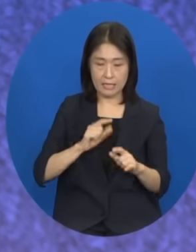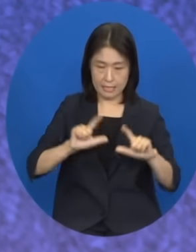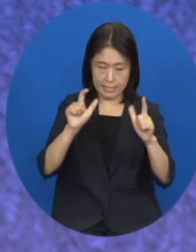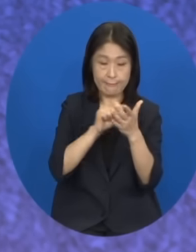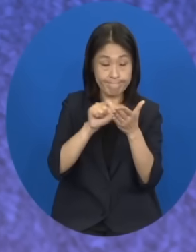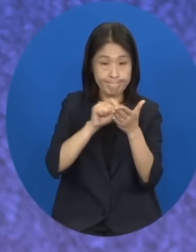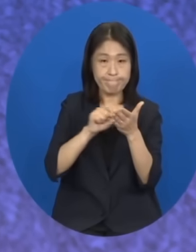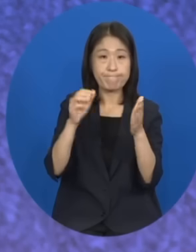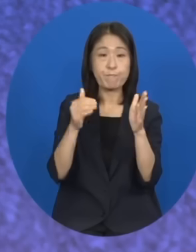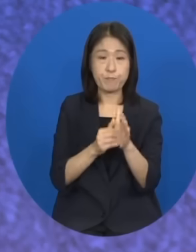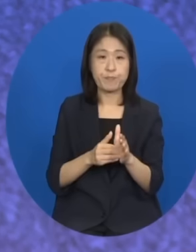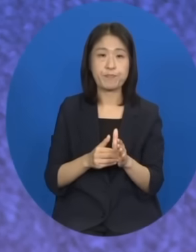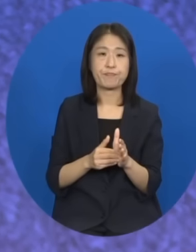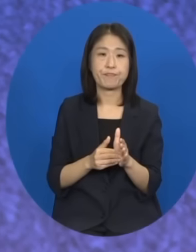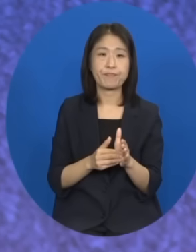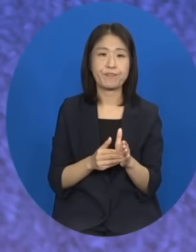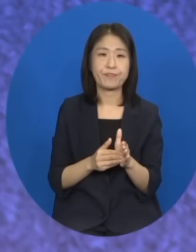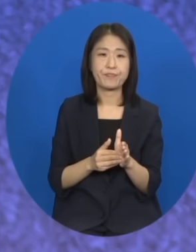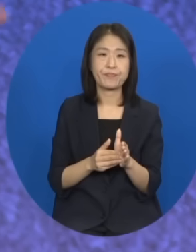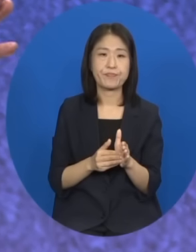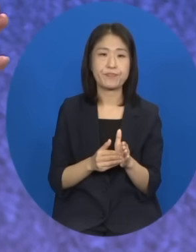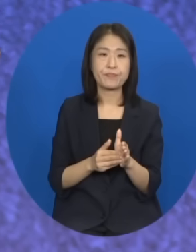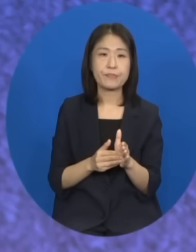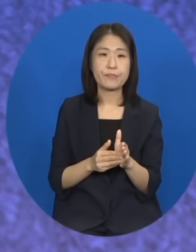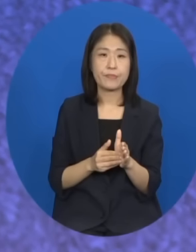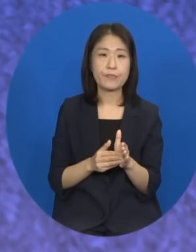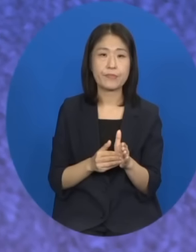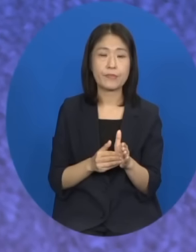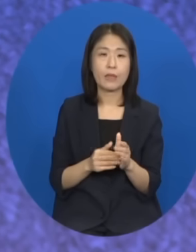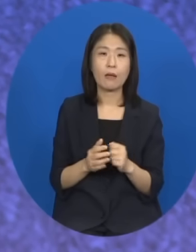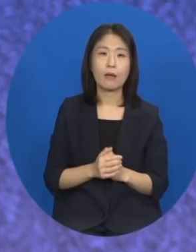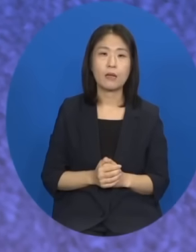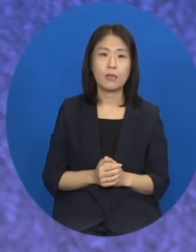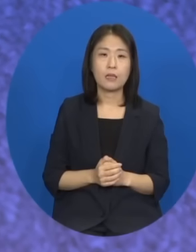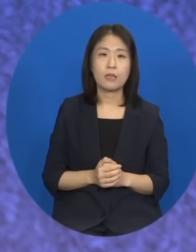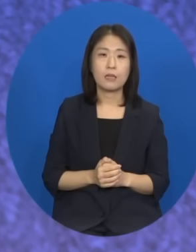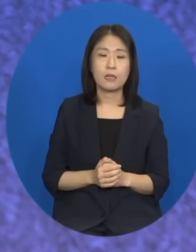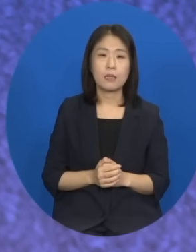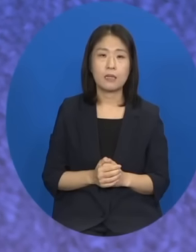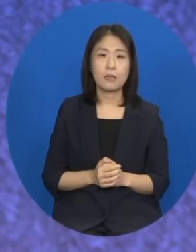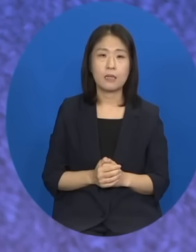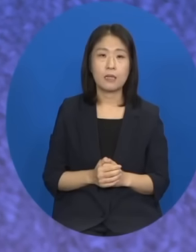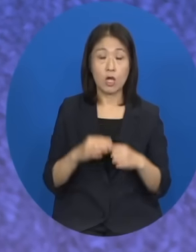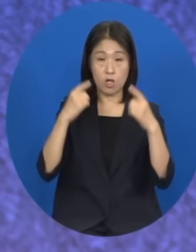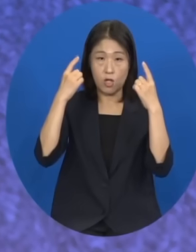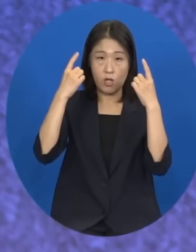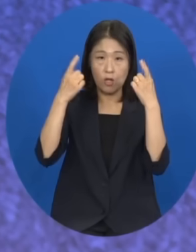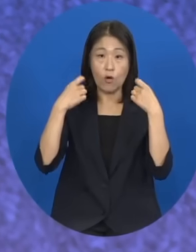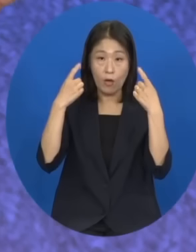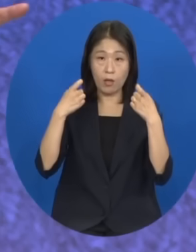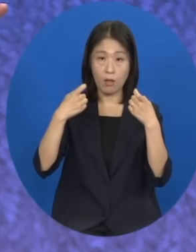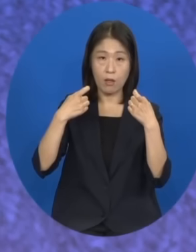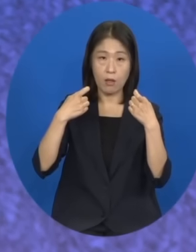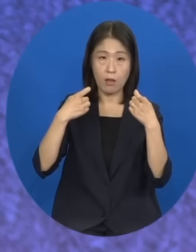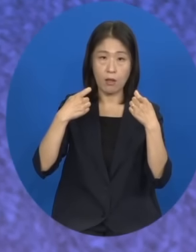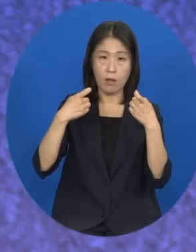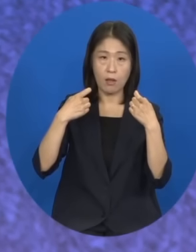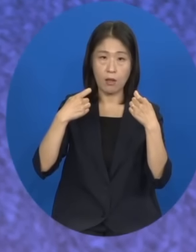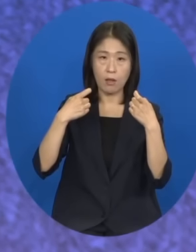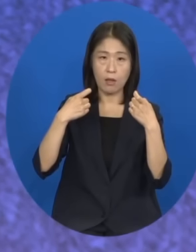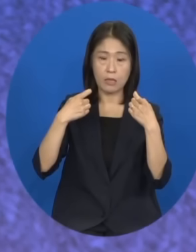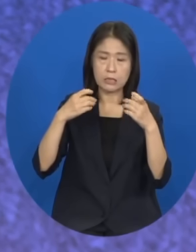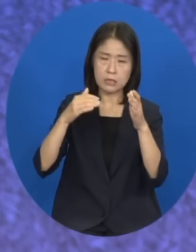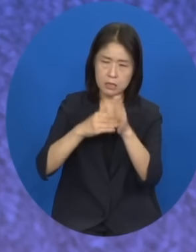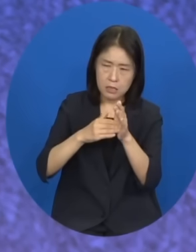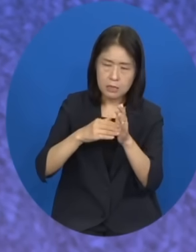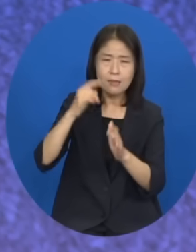썼어요. 그리고 돌아보니까 정말 주님이 그 영국 여정 내내